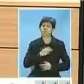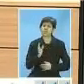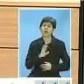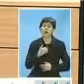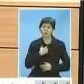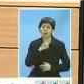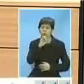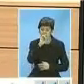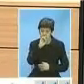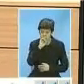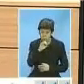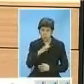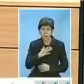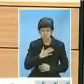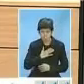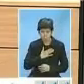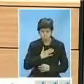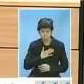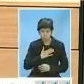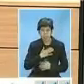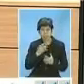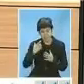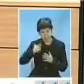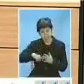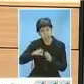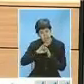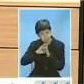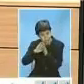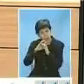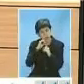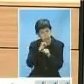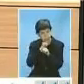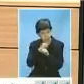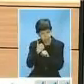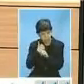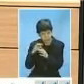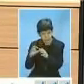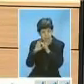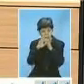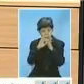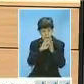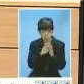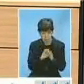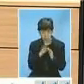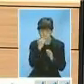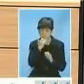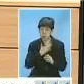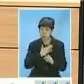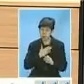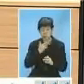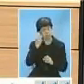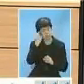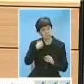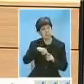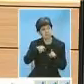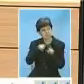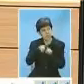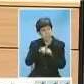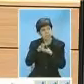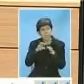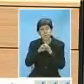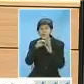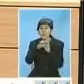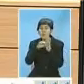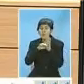แต่ผมกำลังจะบอกว่าผมมีความผูกพันกับศาลอย่างไรและจะเข้าสู่เรื่องว่าทำไมผมจึงเห็นด้วยกับร่